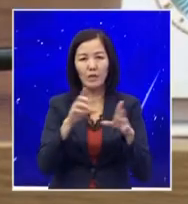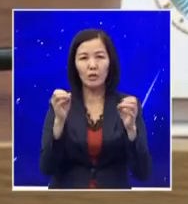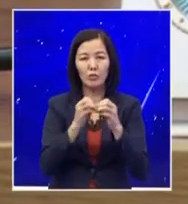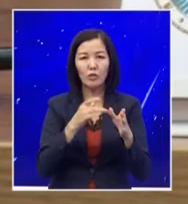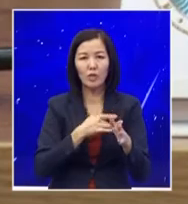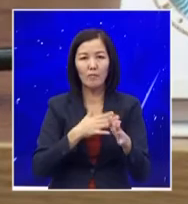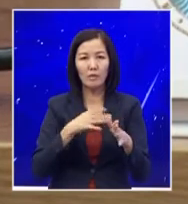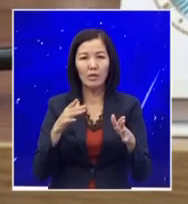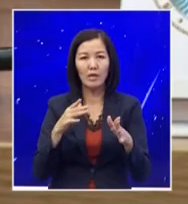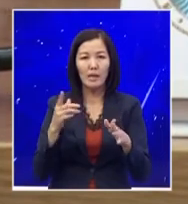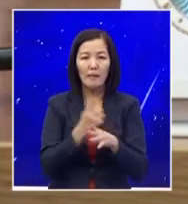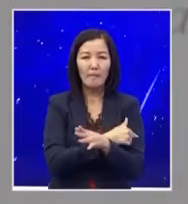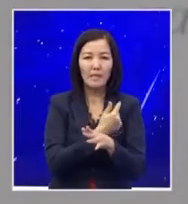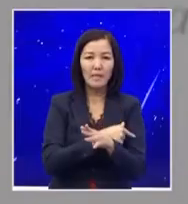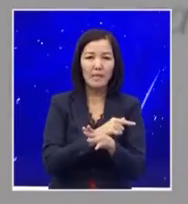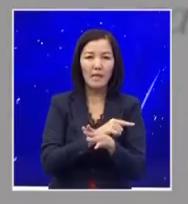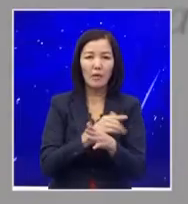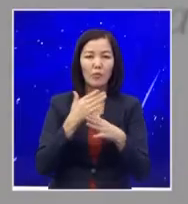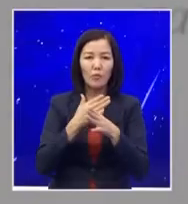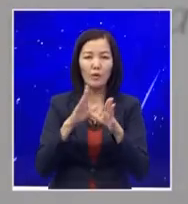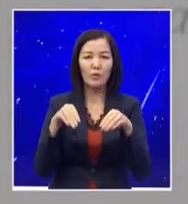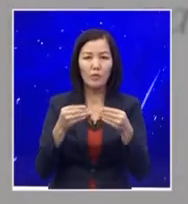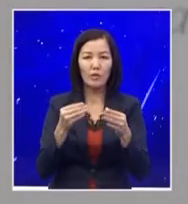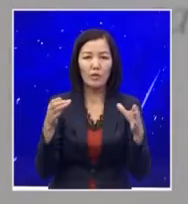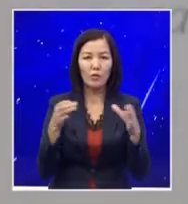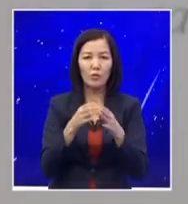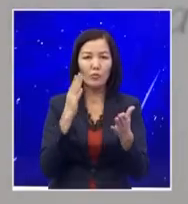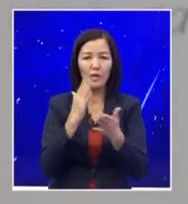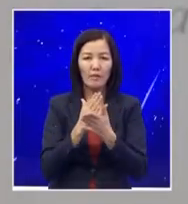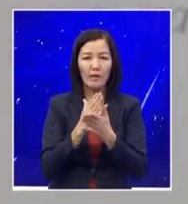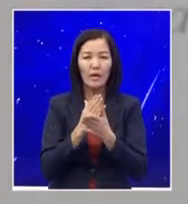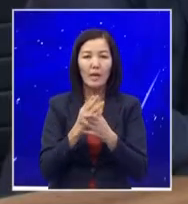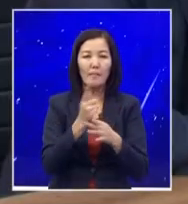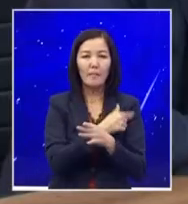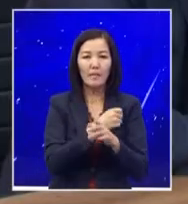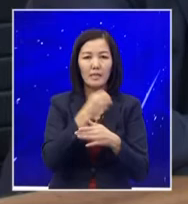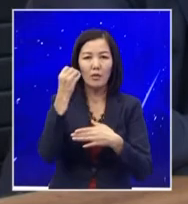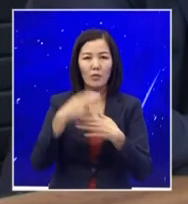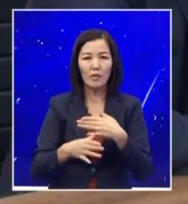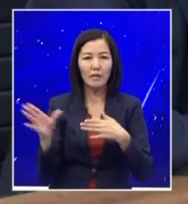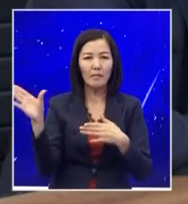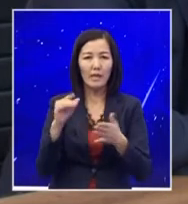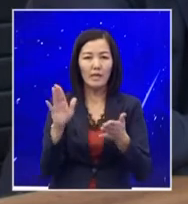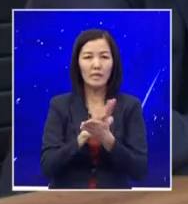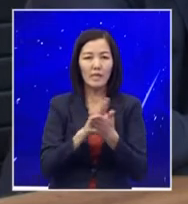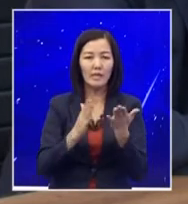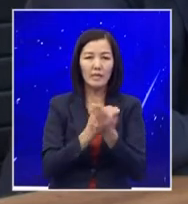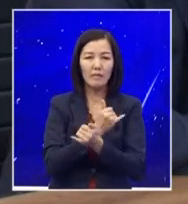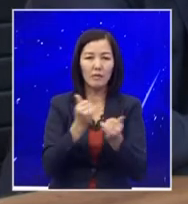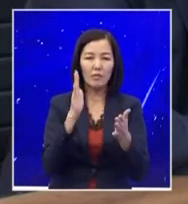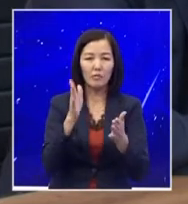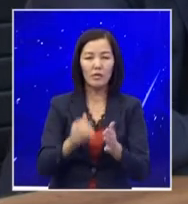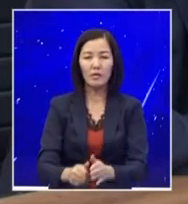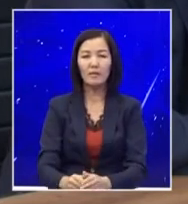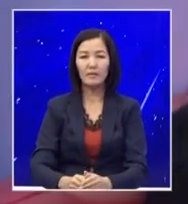және 10 жекеменшік алғашқы медициналық-санитарлық көмек көрсету ұйымдары жұмыс жасайды. Бұл медициналық орталықтардың барлығы тегін